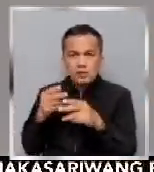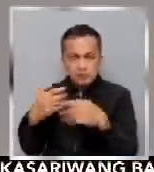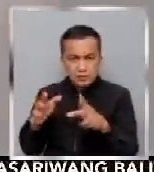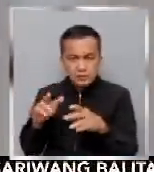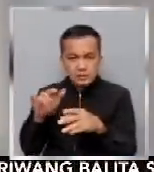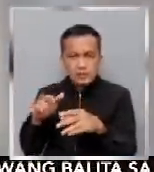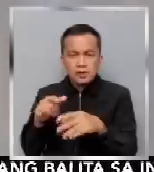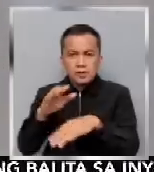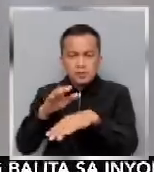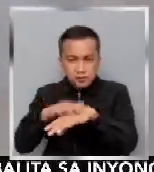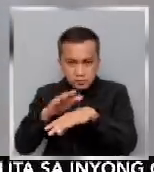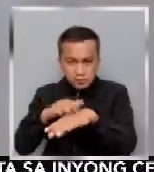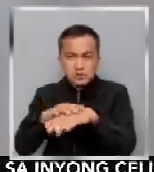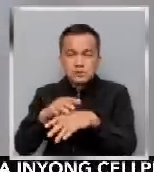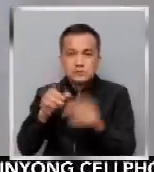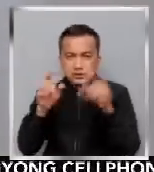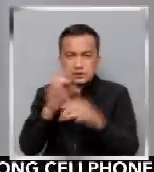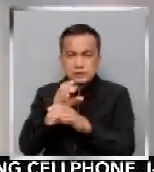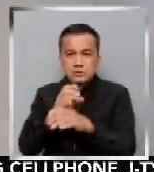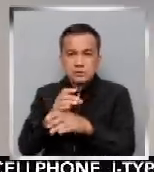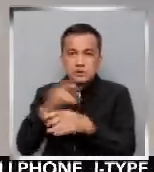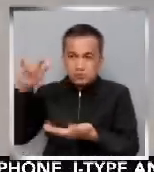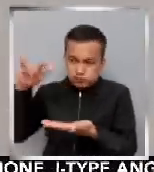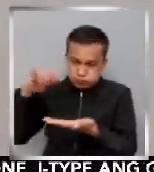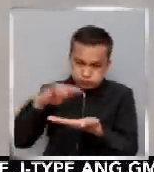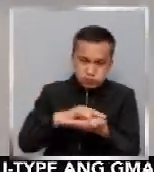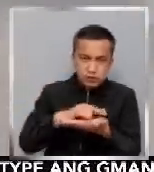precautionary landing ang eroplano ng Philippine Airlines sa